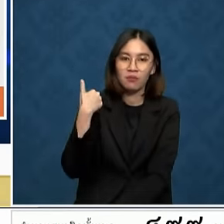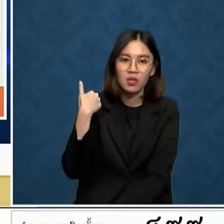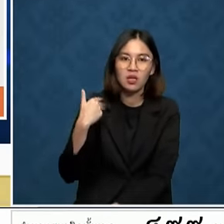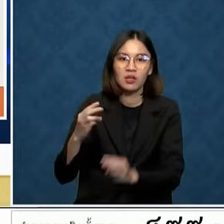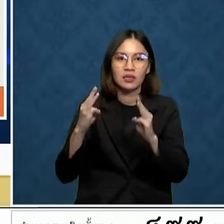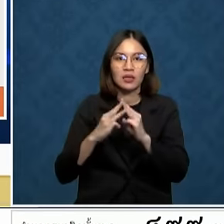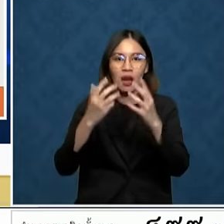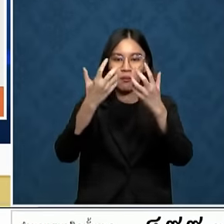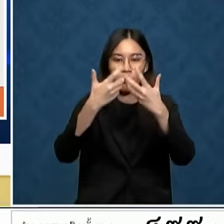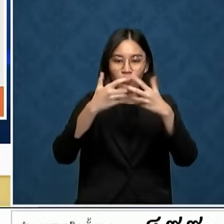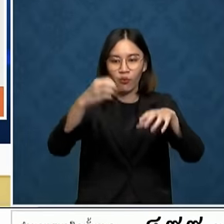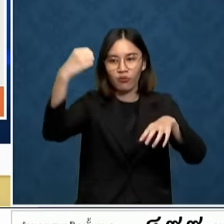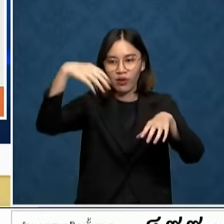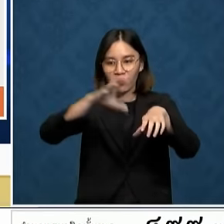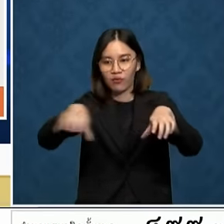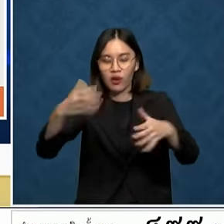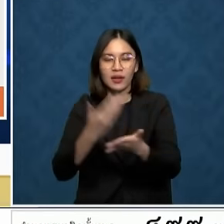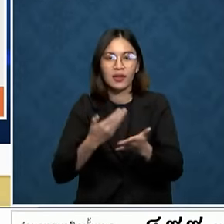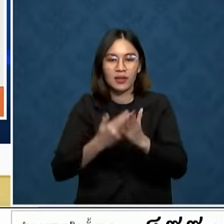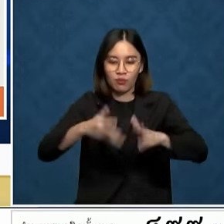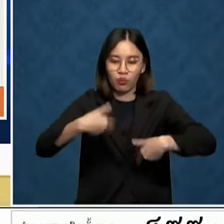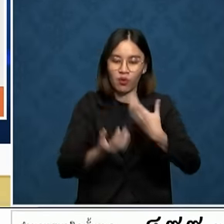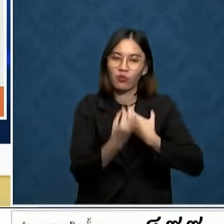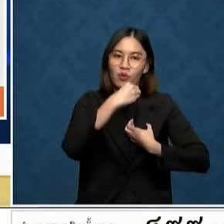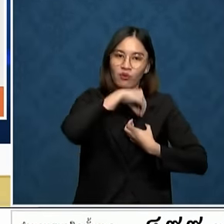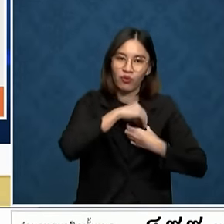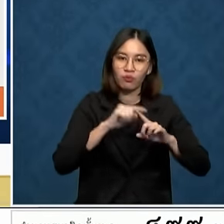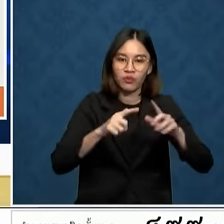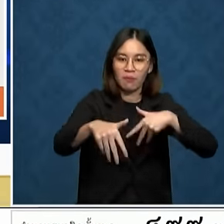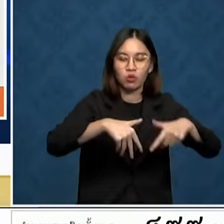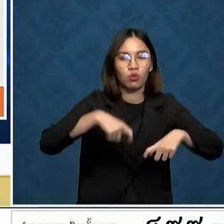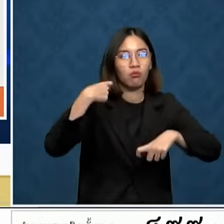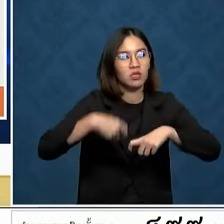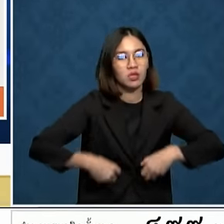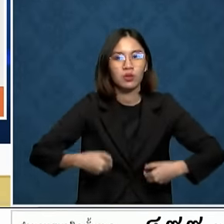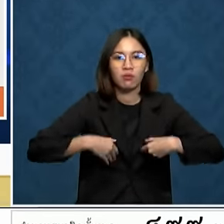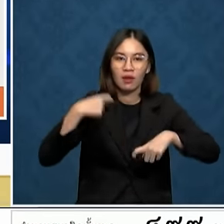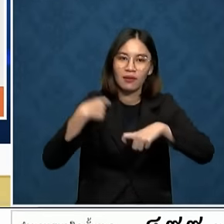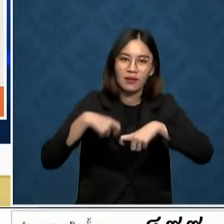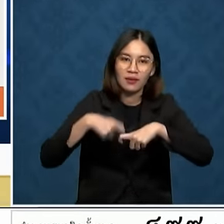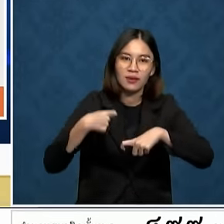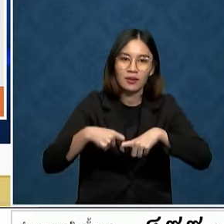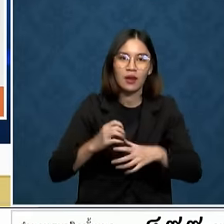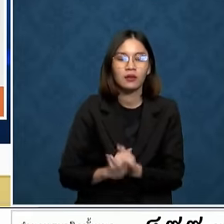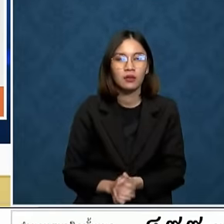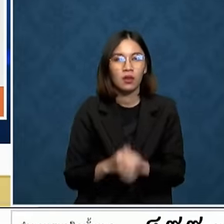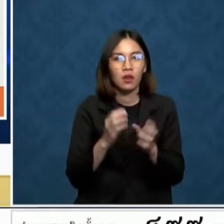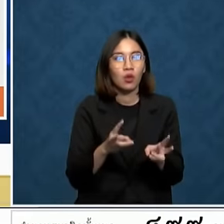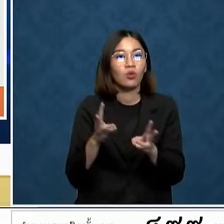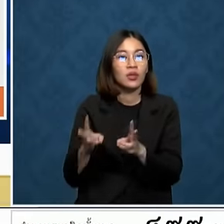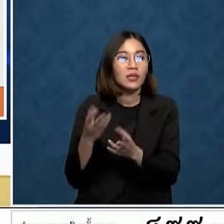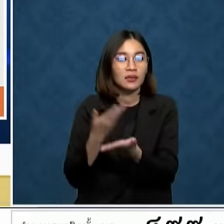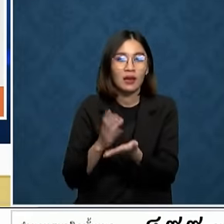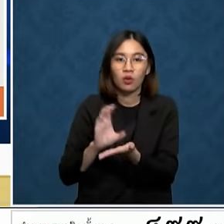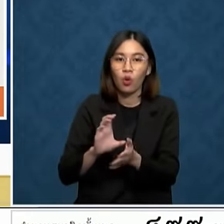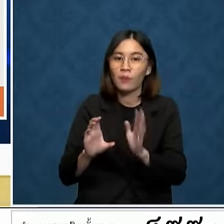ททำใหโรไฟายเห่านี้สามารถทำกไรต่อไปได้ บนคามยากคำบะของพน้องประชาชนพอจะเปนวิธีทไมตใช้เงิน